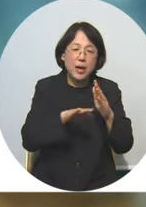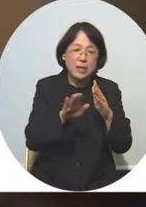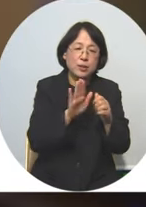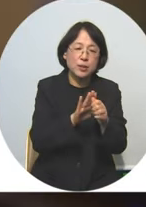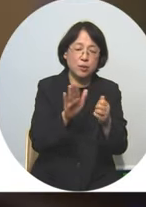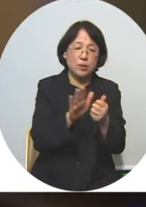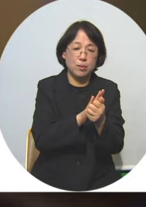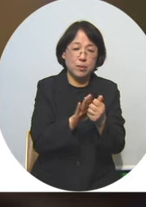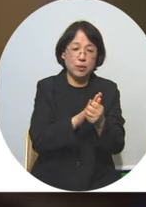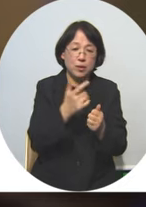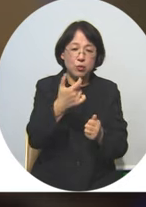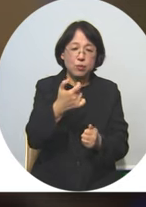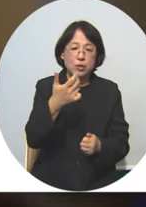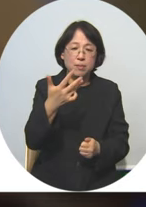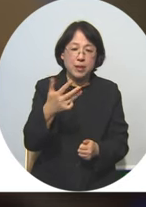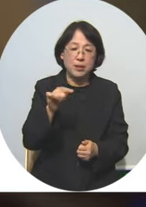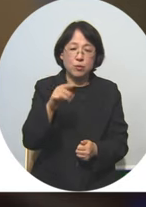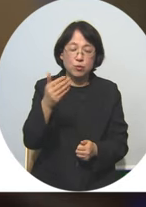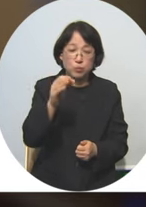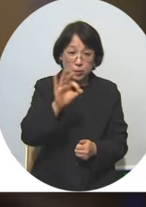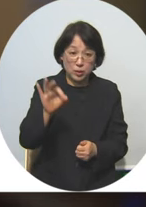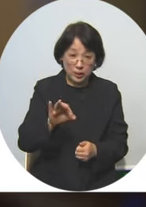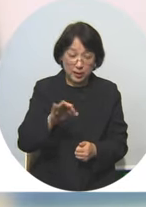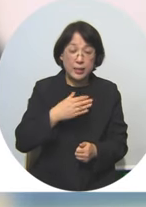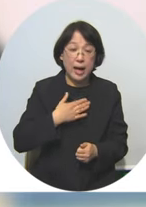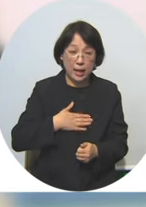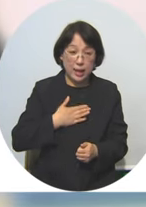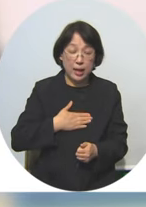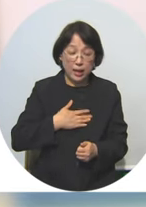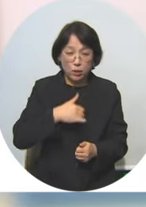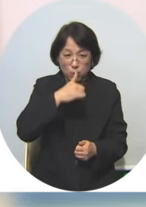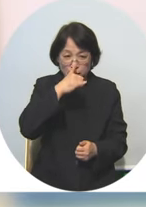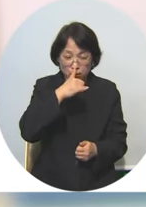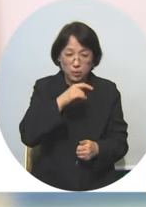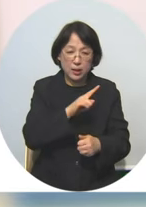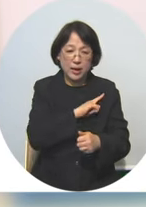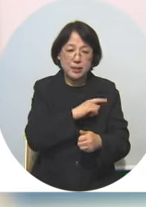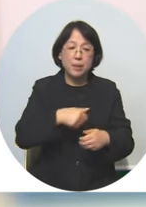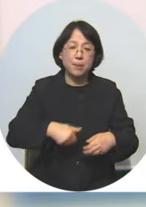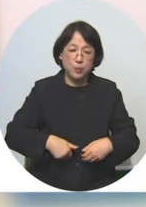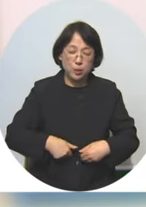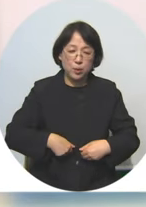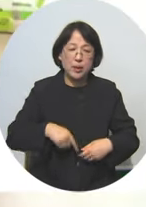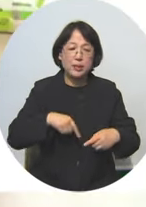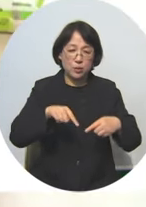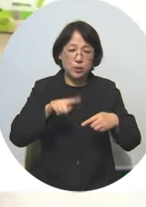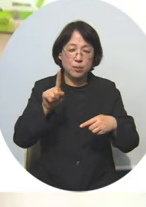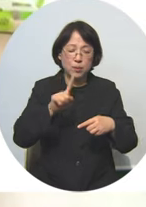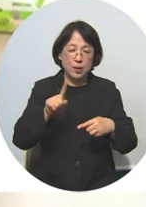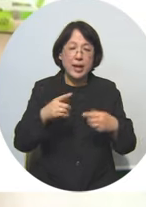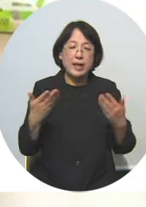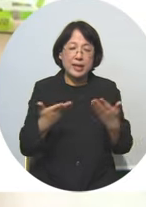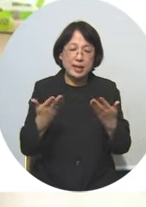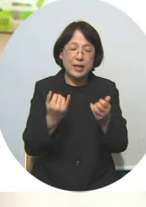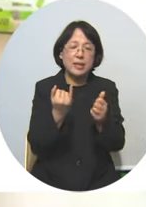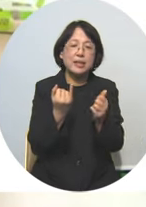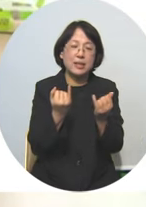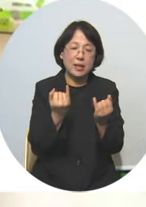중 68.9%가 알고 있었고 가장 필요한 정책으로는 일하는 여성을 위한 보육지원